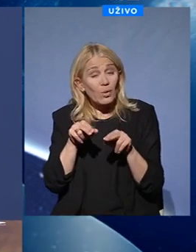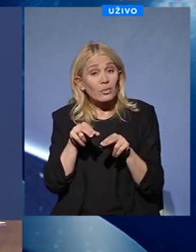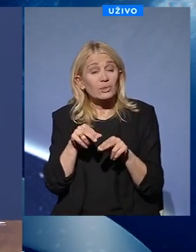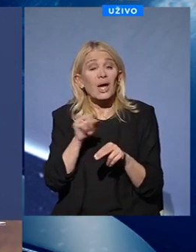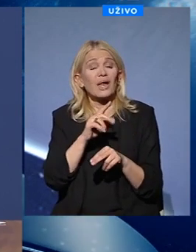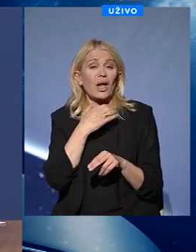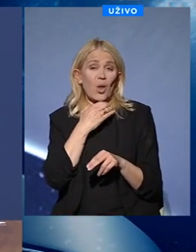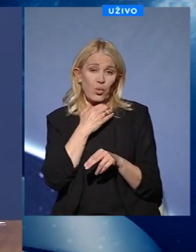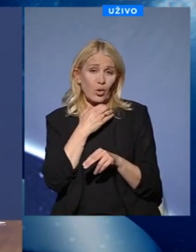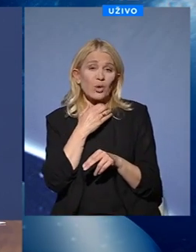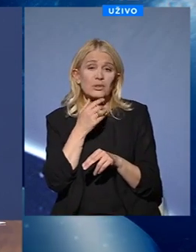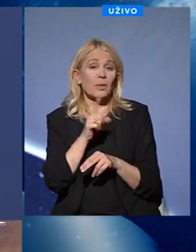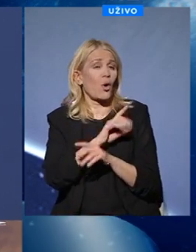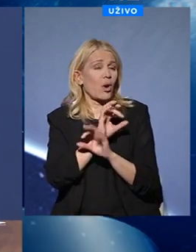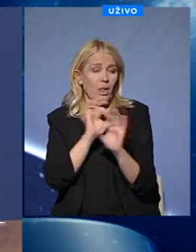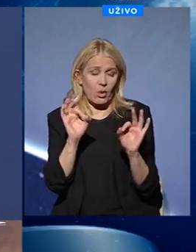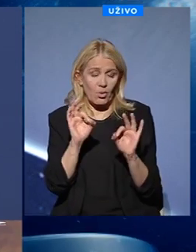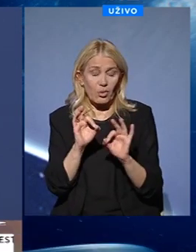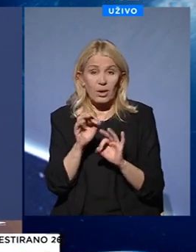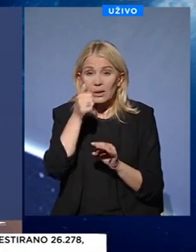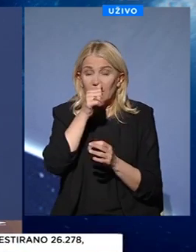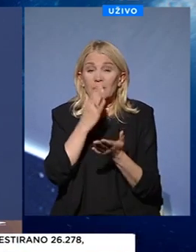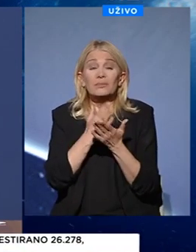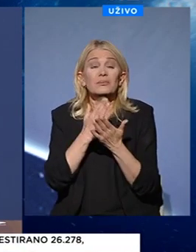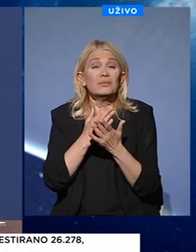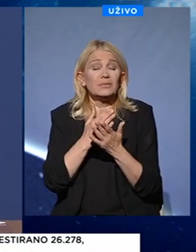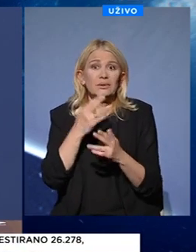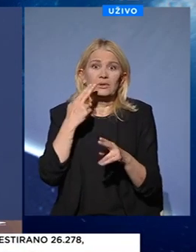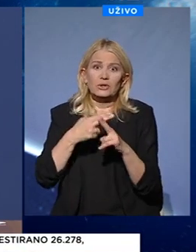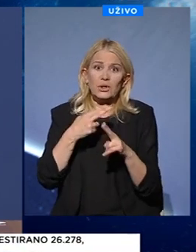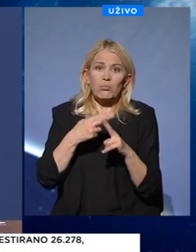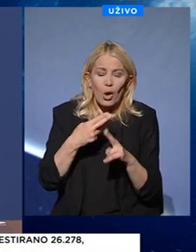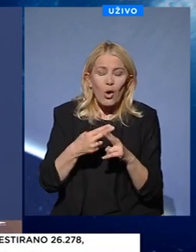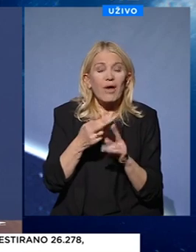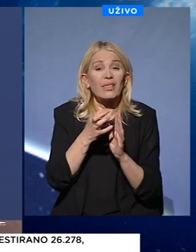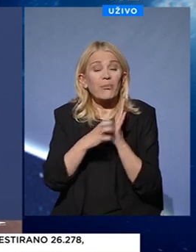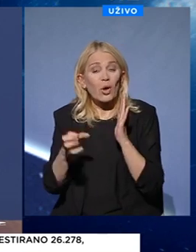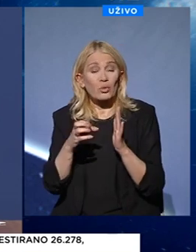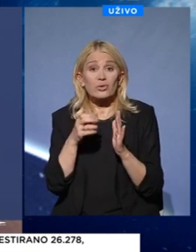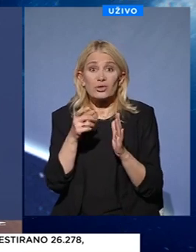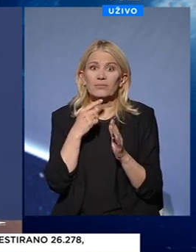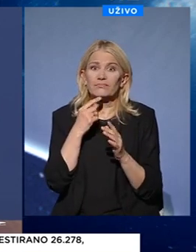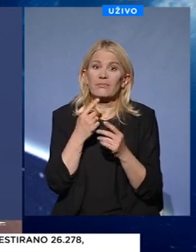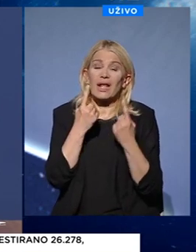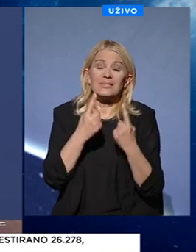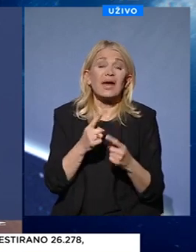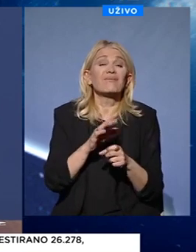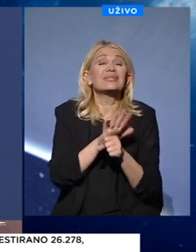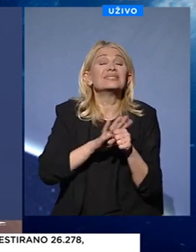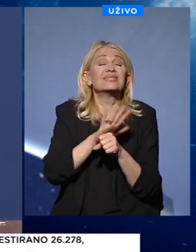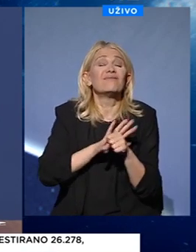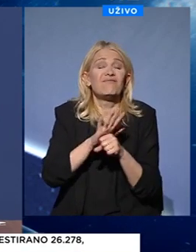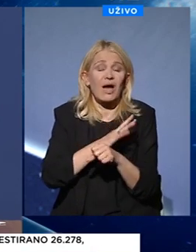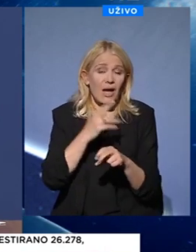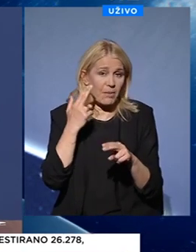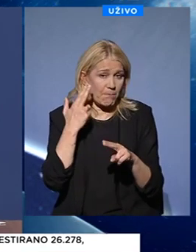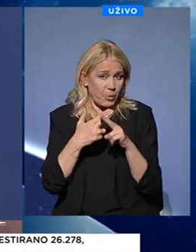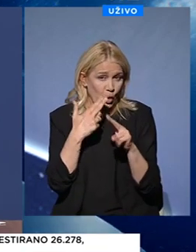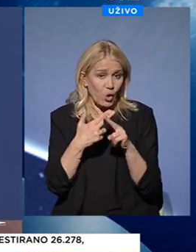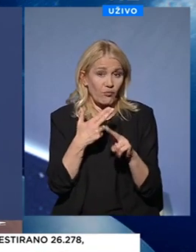ne ugrozi nikoga. Što se tiče bolovanja, stav je da sva bolovanja koja